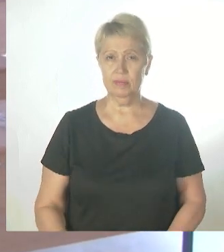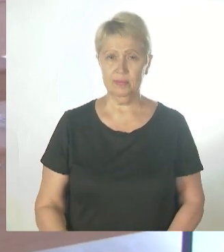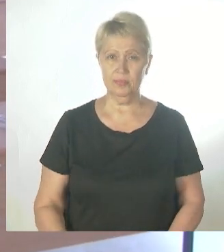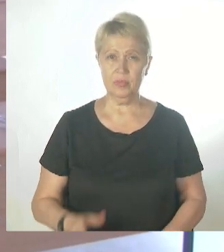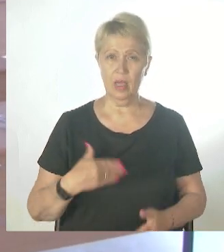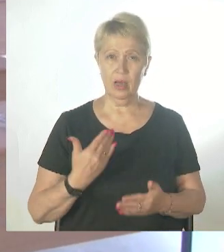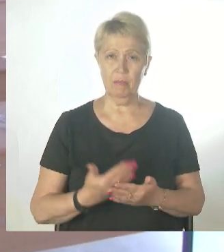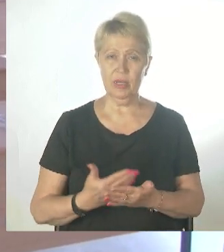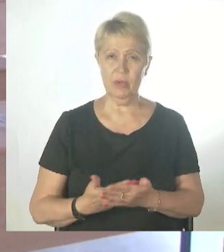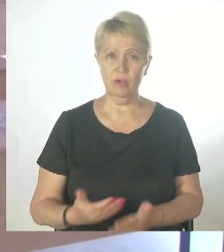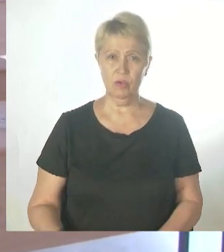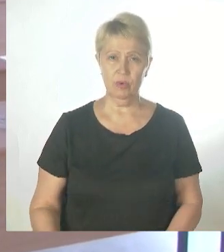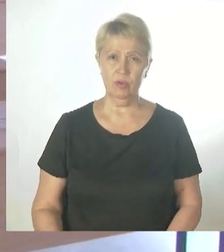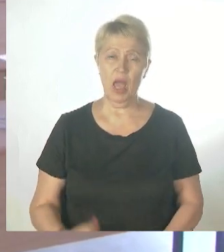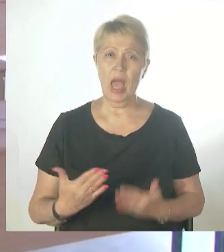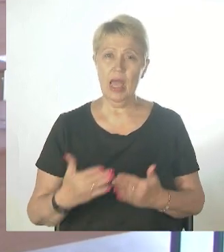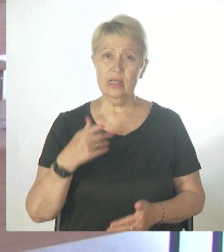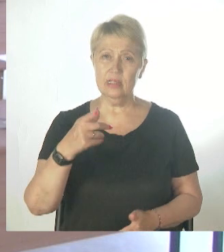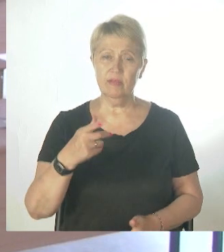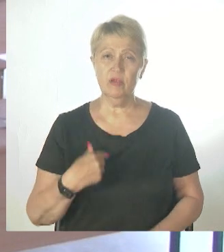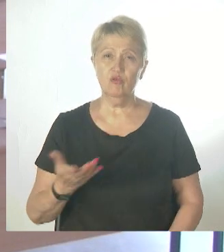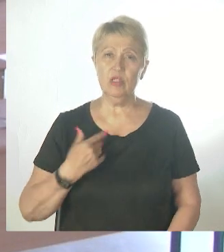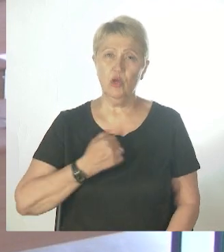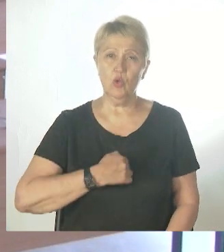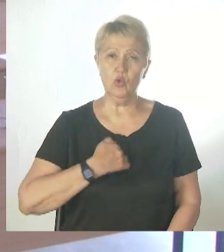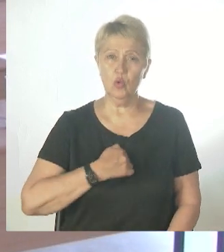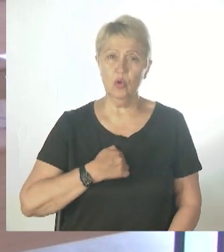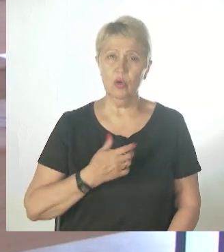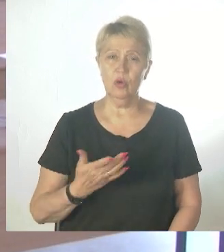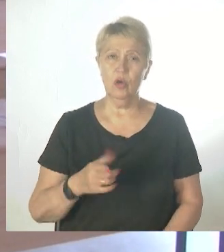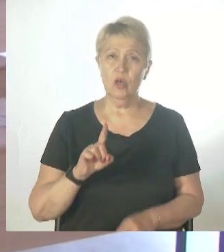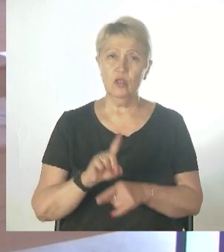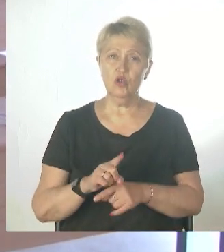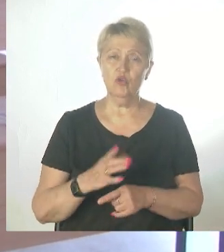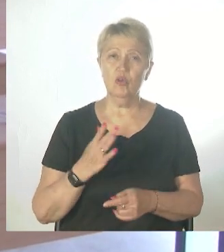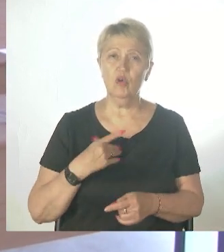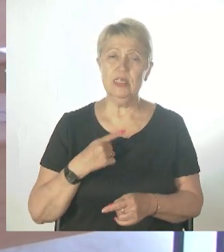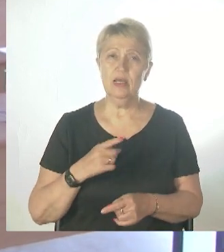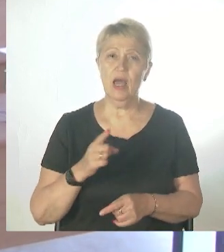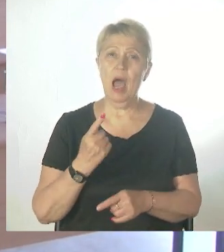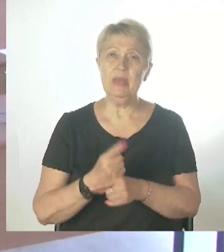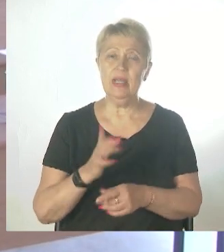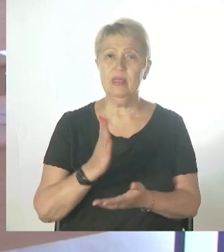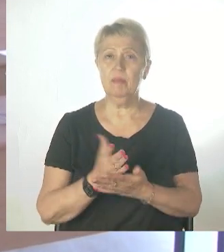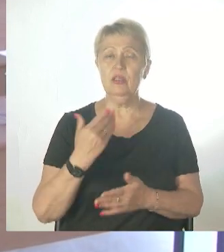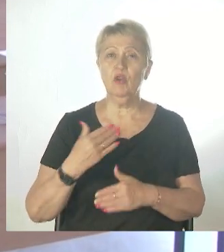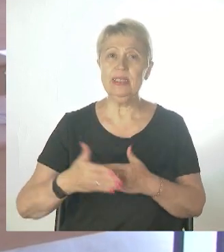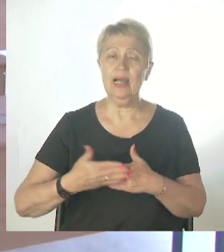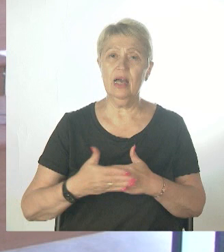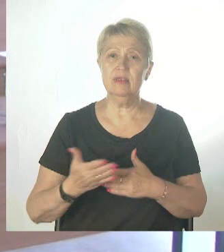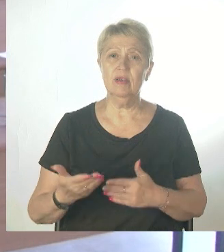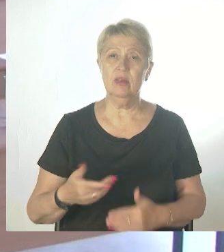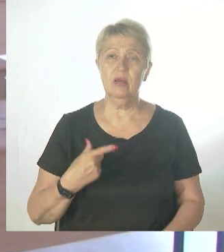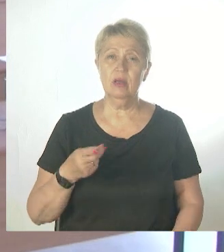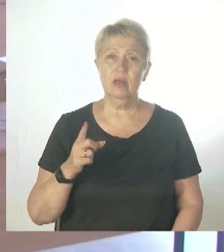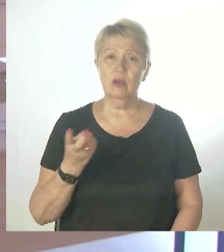примеру, допустим, вот если зло, то оно должно быть обязательно наказано, да? То есть логически, или добро должно